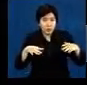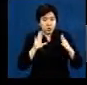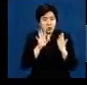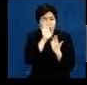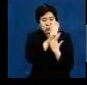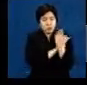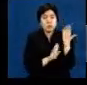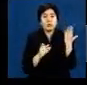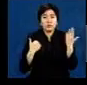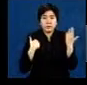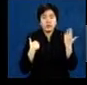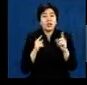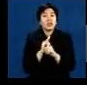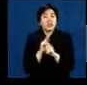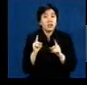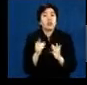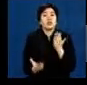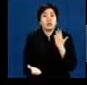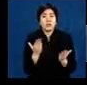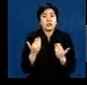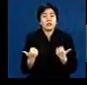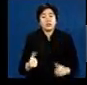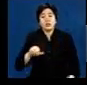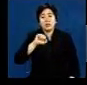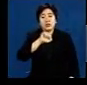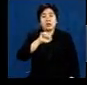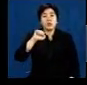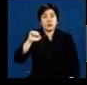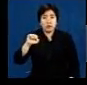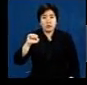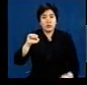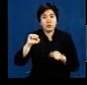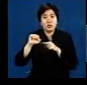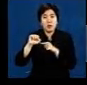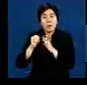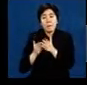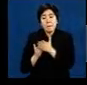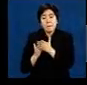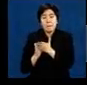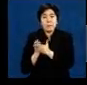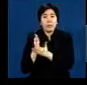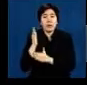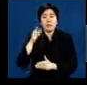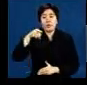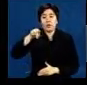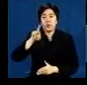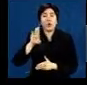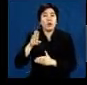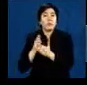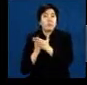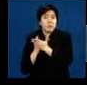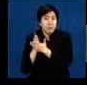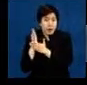ที่อย่างไรก็ตามเมื่อสมาชิกสภาผู้แทนราษฎรผ่านพระราชบัญญัติดังกล่าวแล้ว